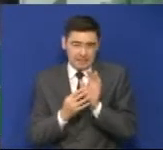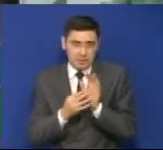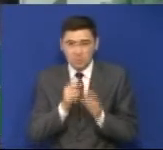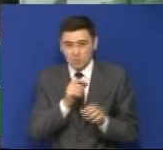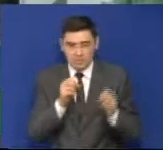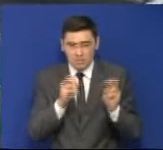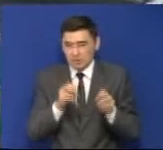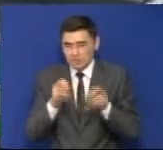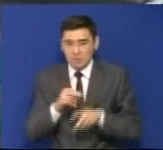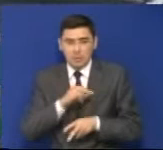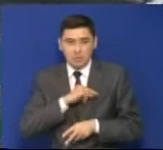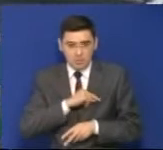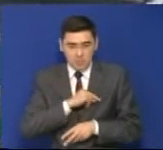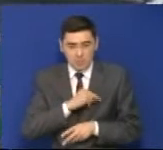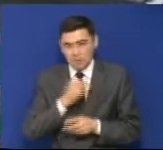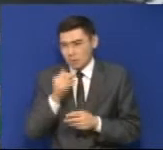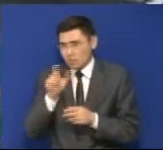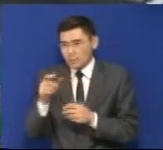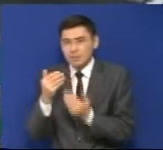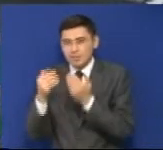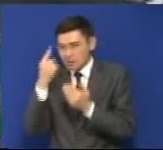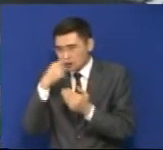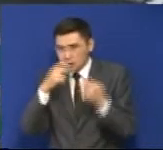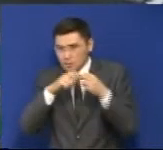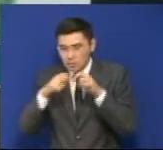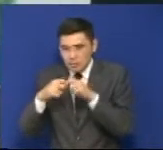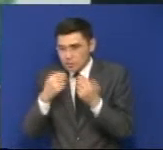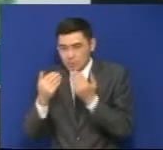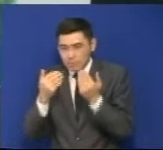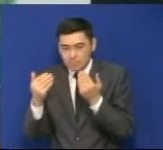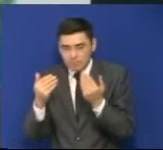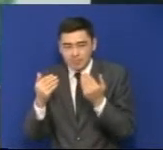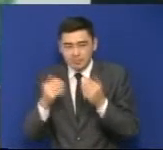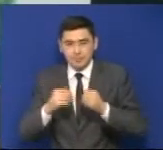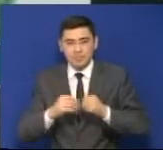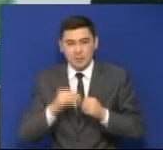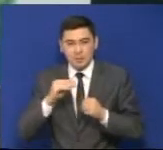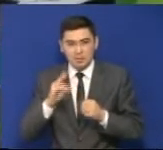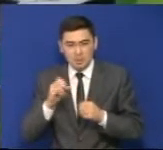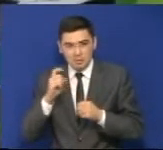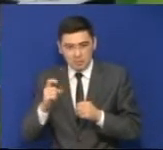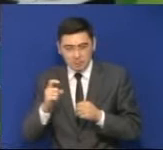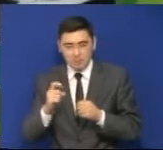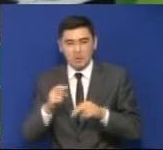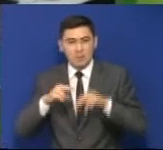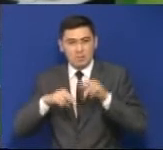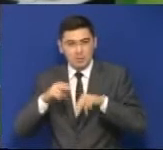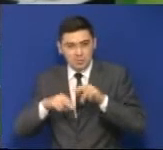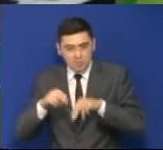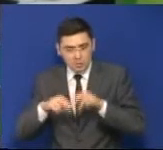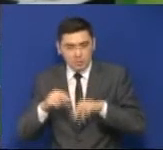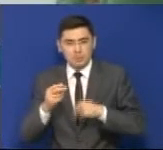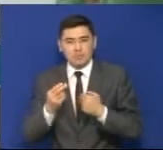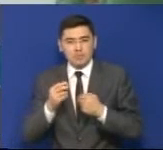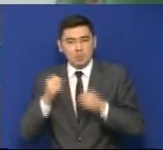мамандары күнделікті азаматтарды жеке мәселелері бойынша қабылдайды. Олардың қатарында тұрғын үй коммуналдық шаруашылығы, сәулет бөлімі, білім,